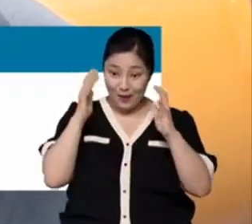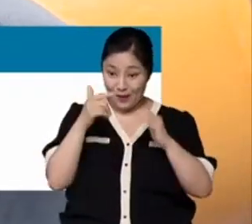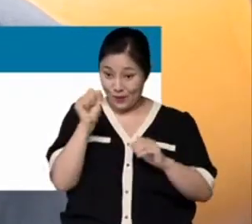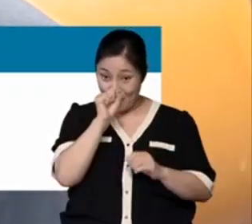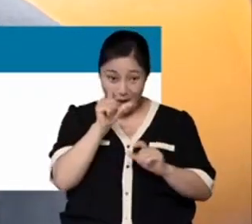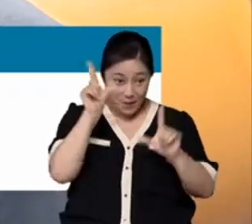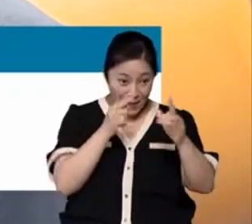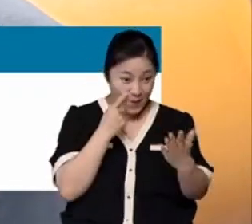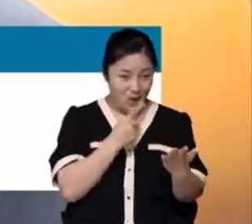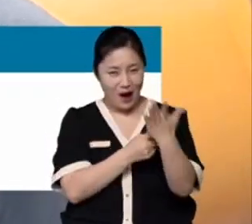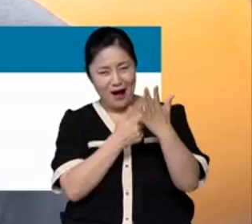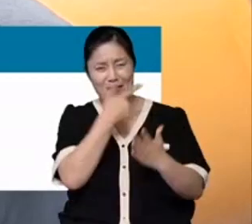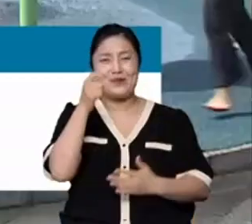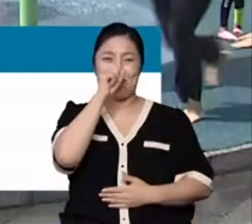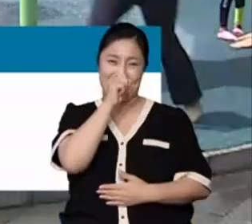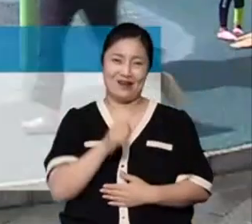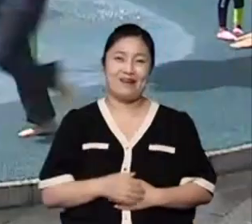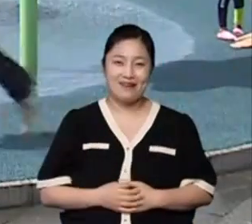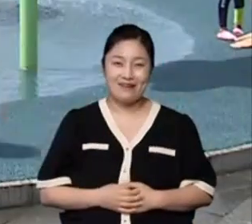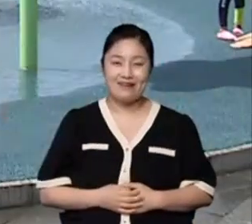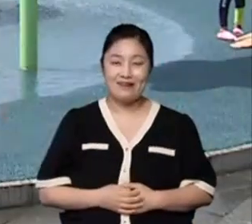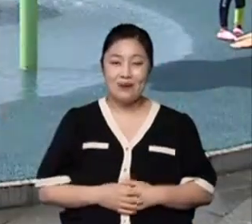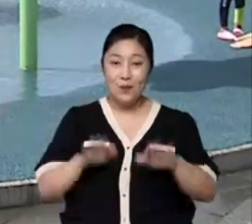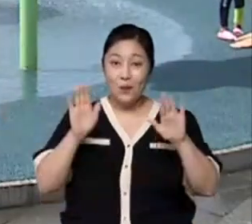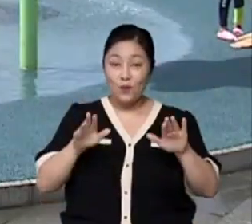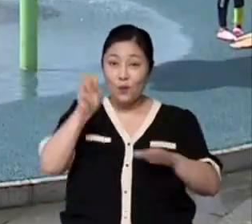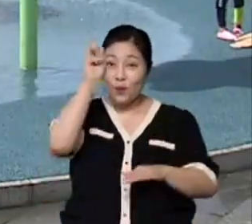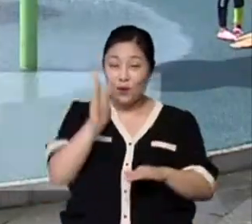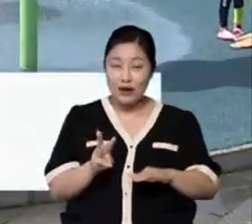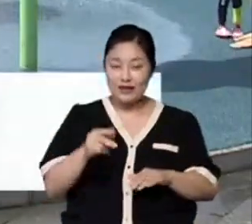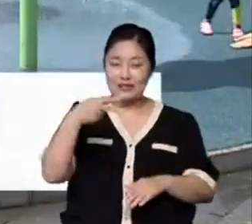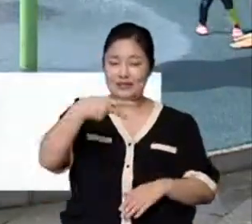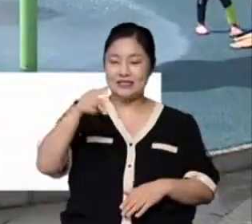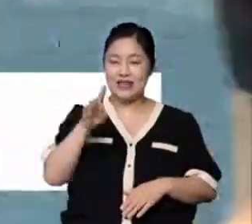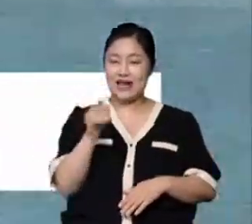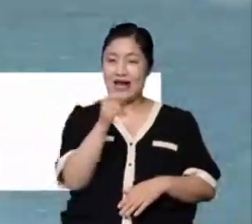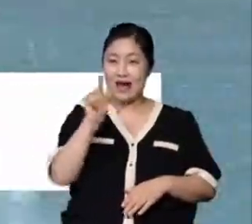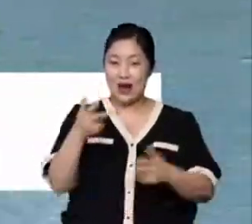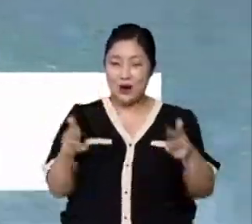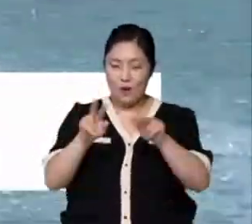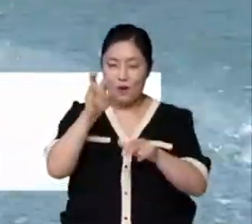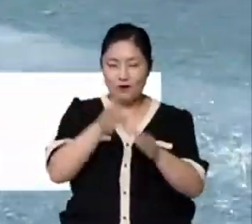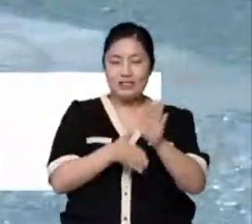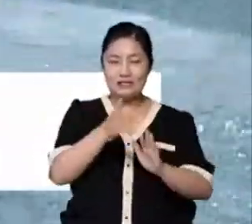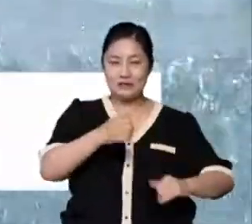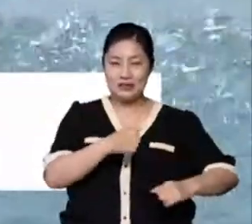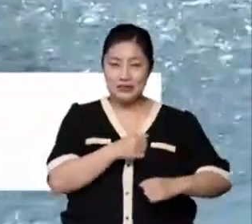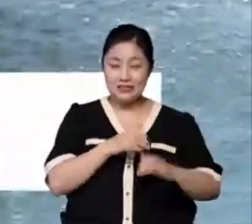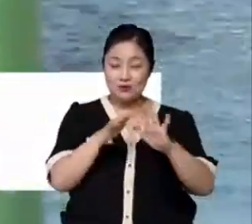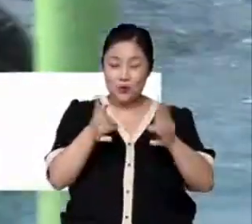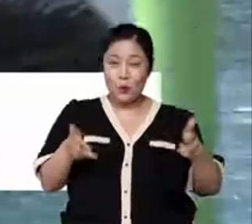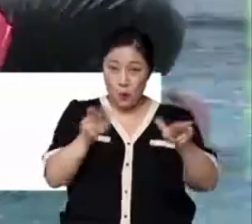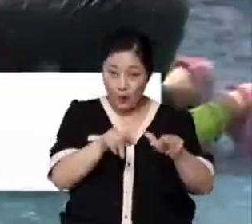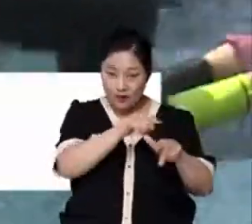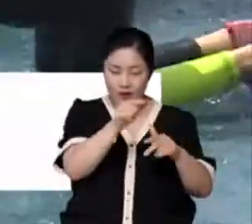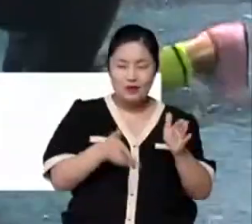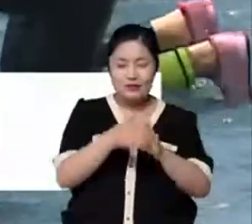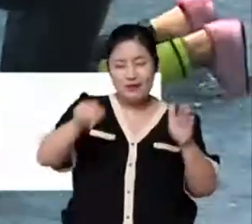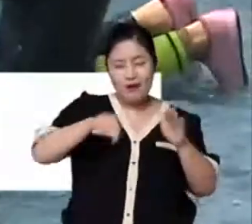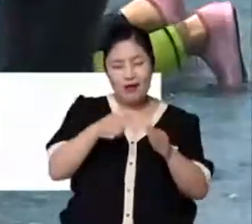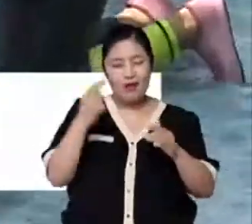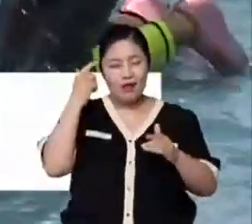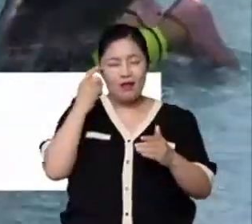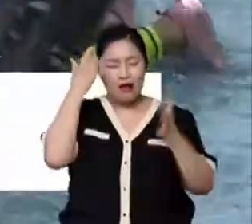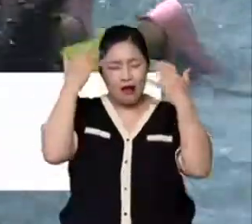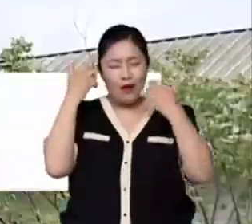애들이 좋아하는 거 보니까 정말 좋고. 오늘 광주 쌍학공원과 상무시민공원을 시작으로 도심 속에서